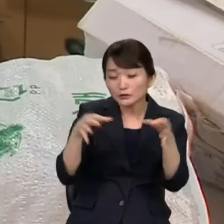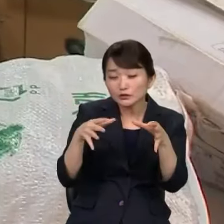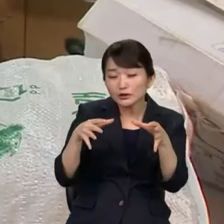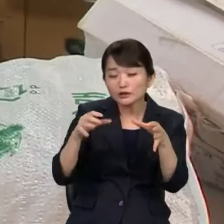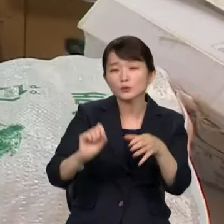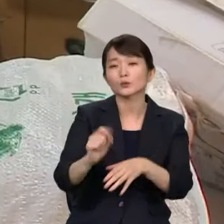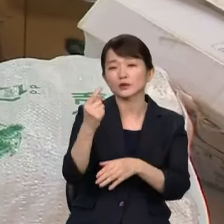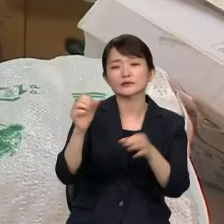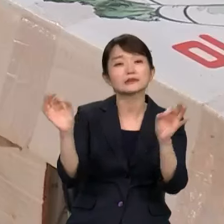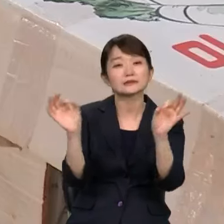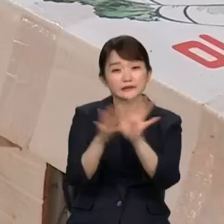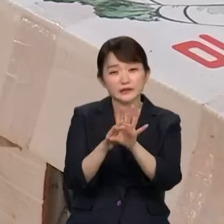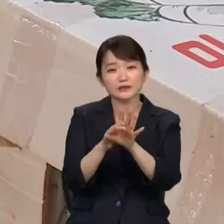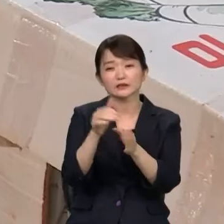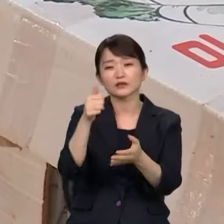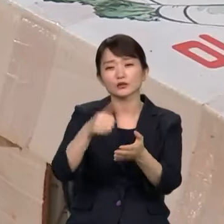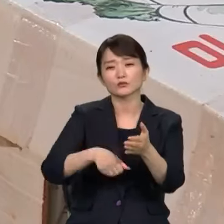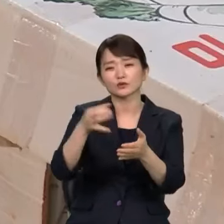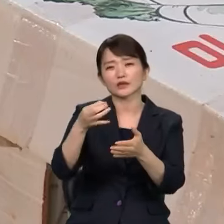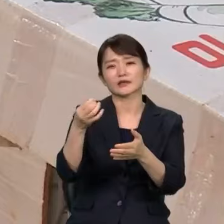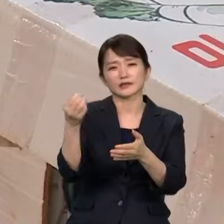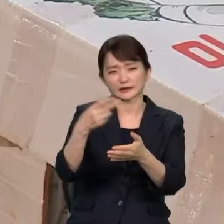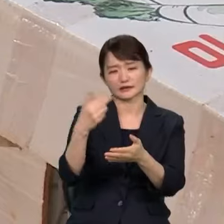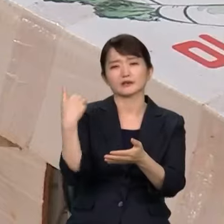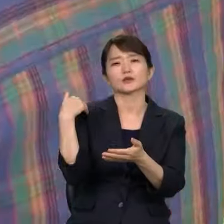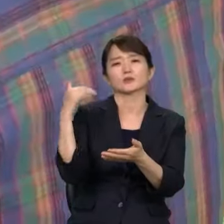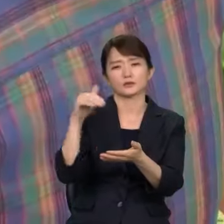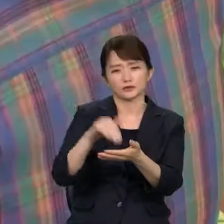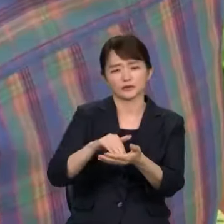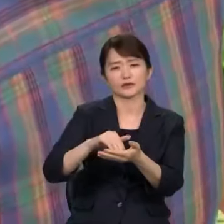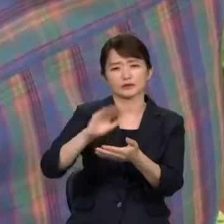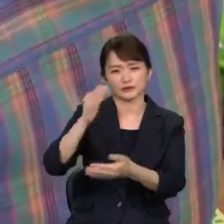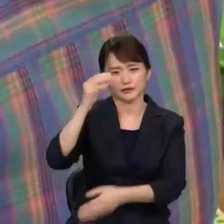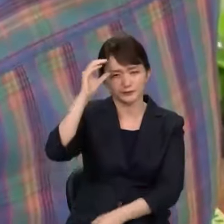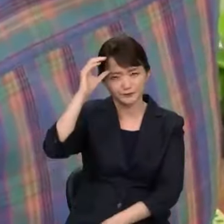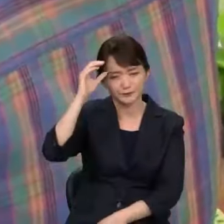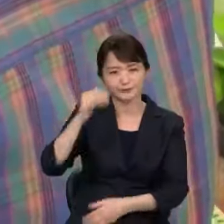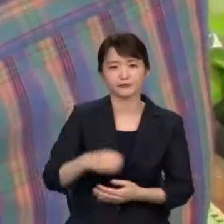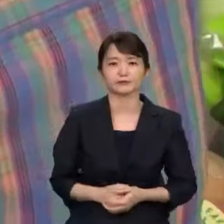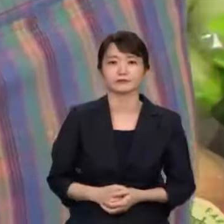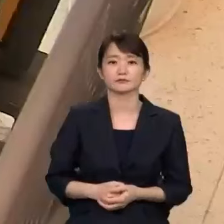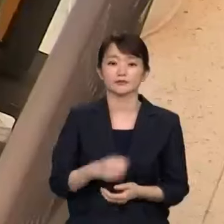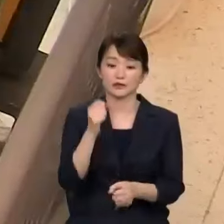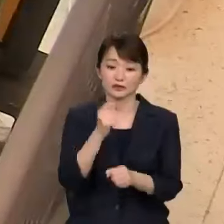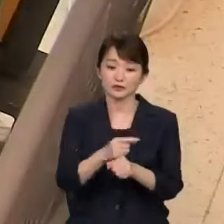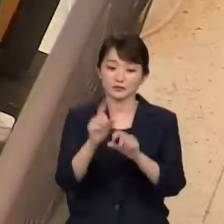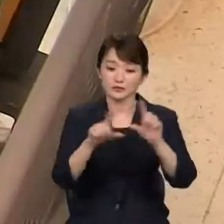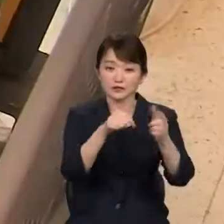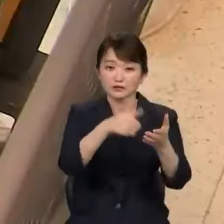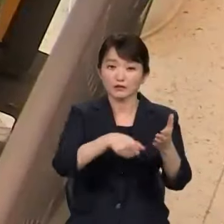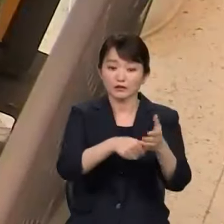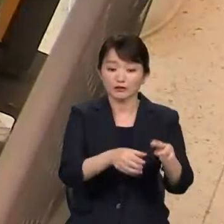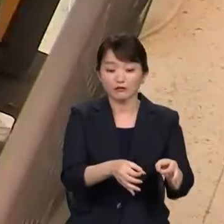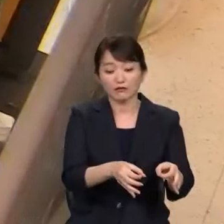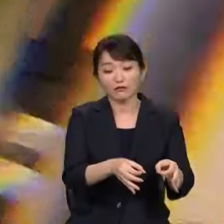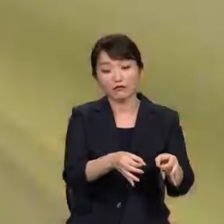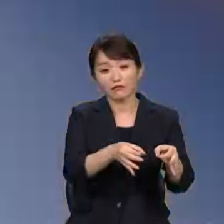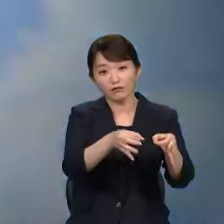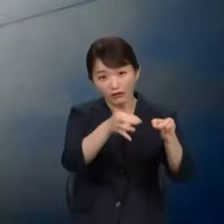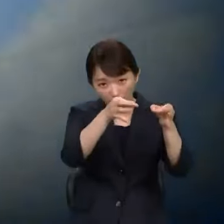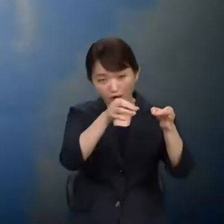사라지며 물가가 다시 안정될 거라고 기대했습니다. 다만 이미 생활 물가 품목이 많이 올라있는